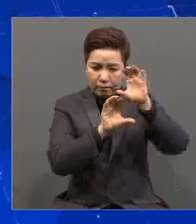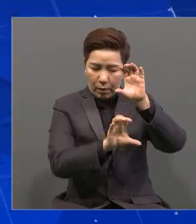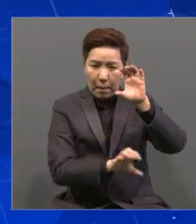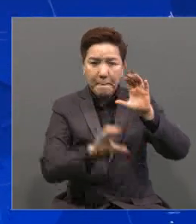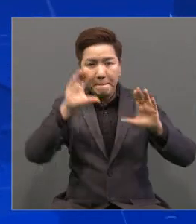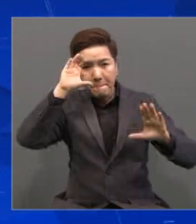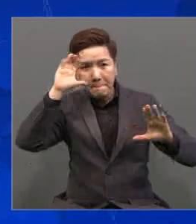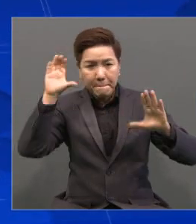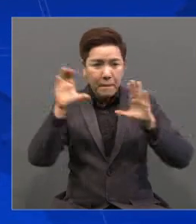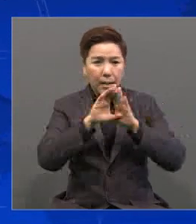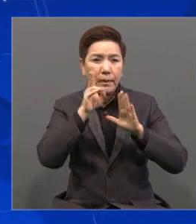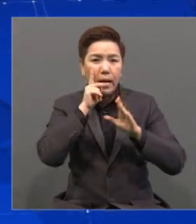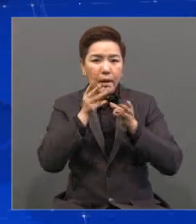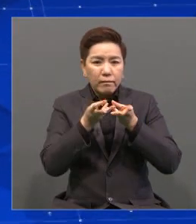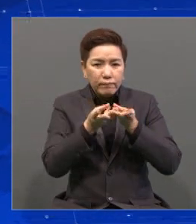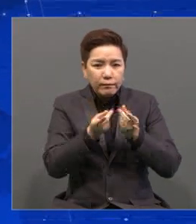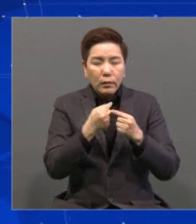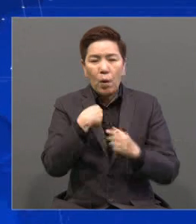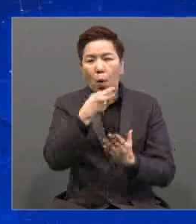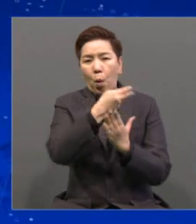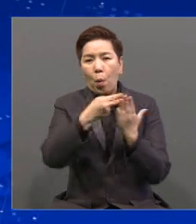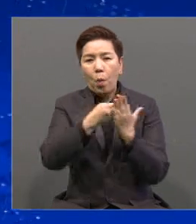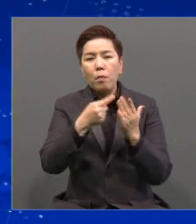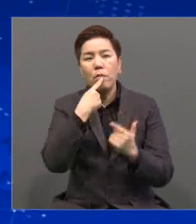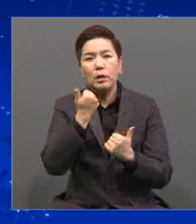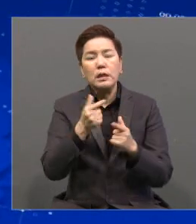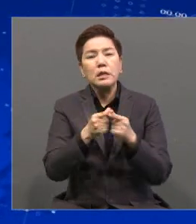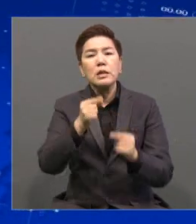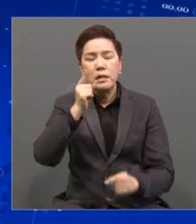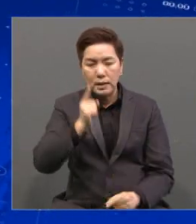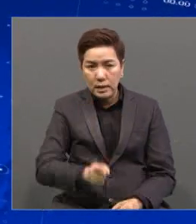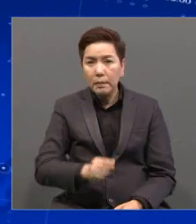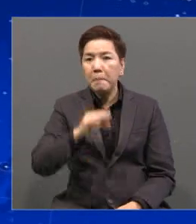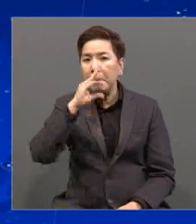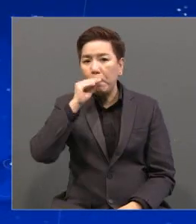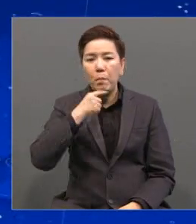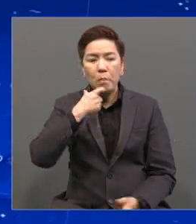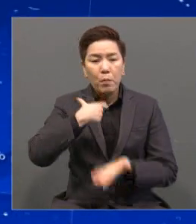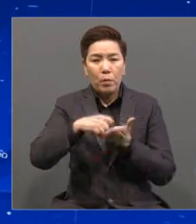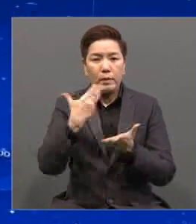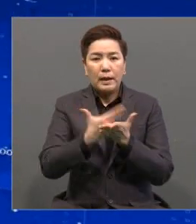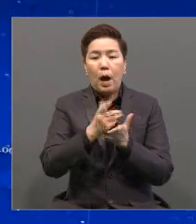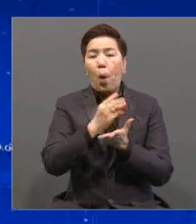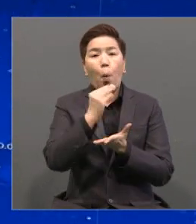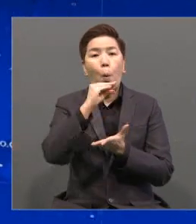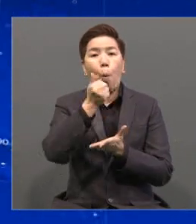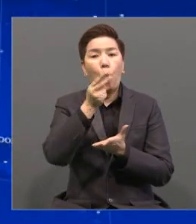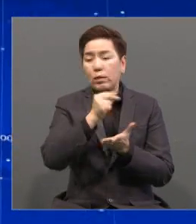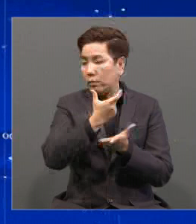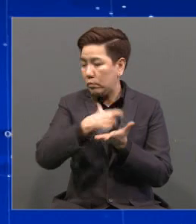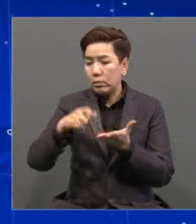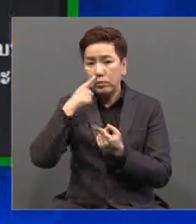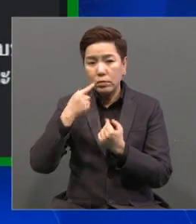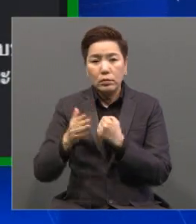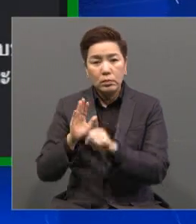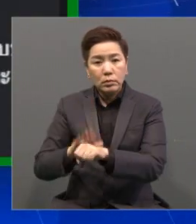โพสต์ภาพการแถลงข่าวพร้อมข้อความบอกว่าขอให้เอาความจริงมาพูดที่โอนตังคืนแล้วเอาคนมาแทนเลยเรียก